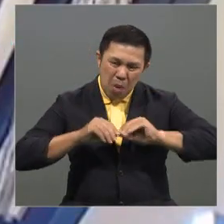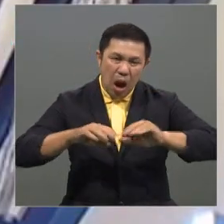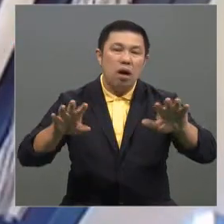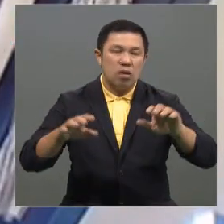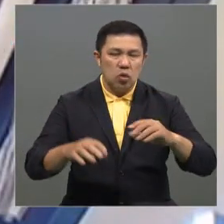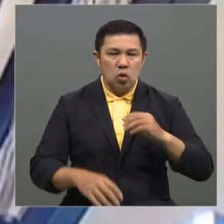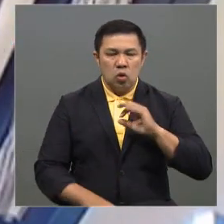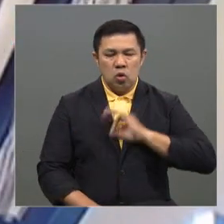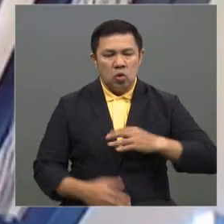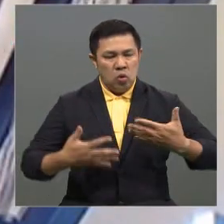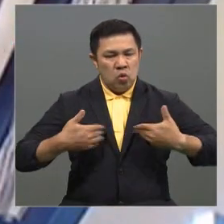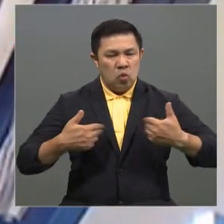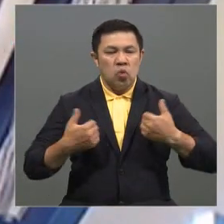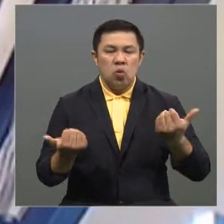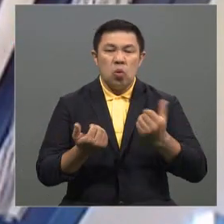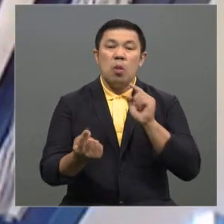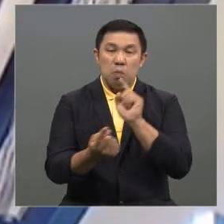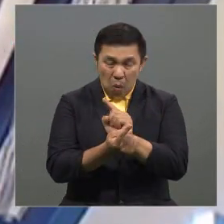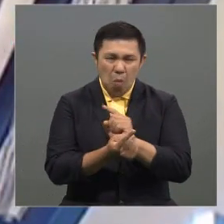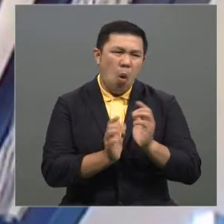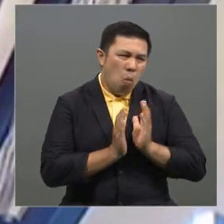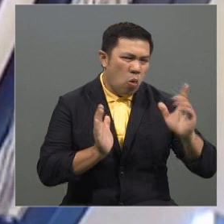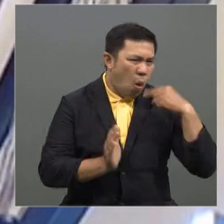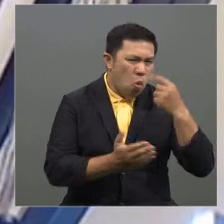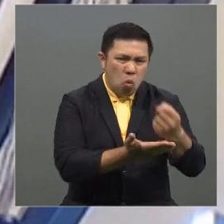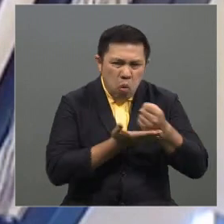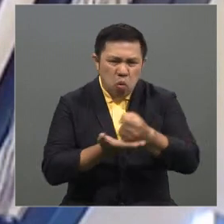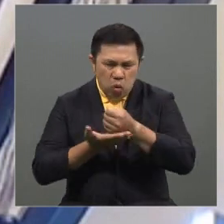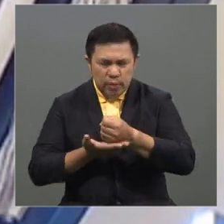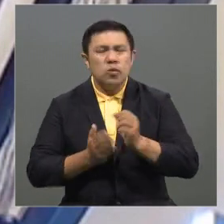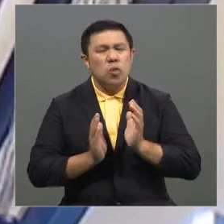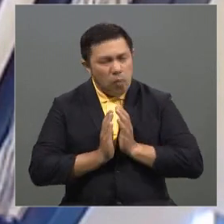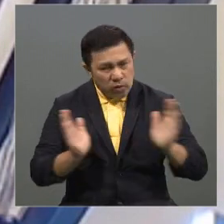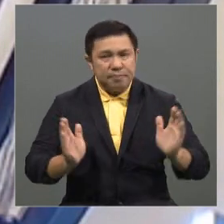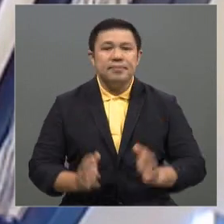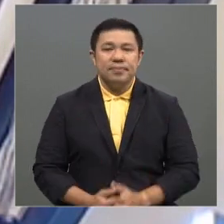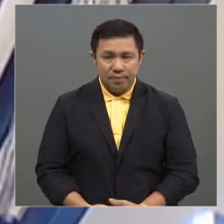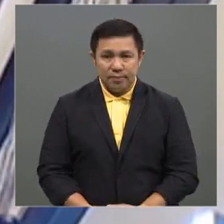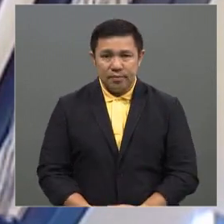รู้สึกดีใจมากที่เจอน้องแล้วก็ขอบคุณทุกๆคนในการช่วยเหลือครั้งนี้